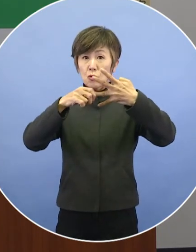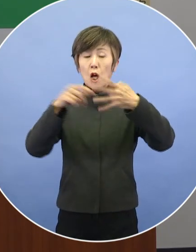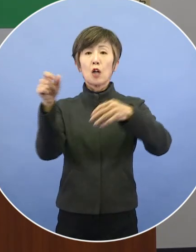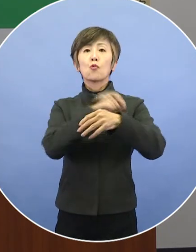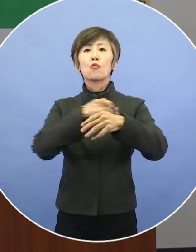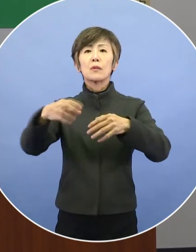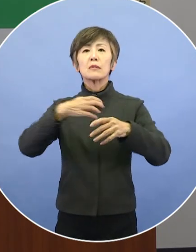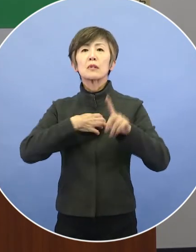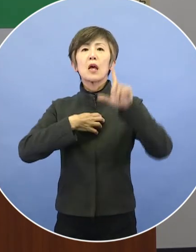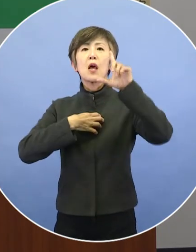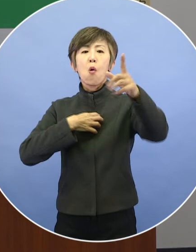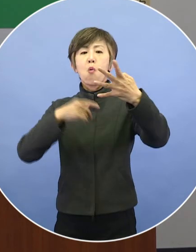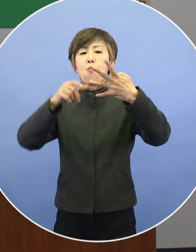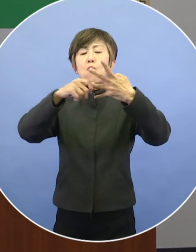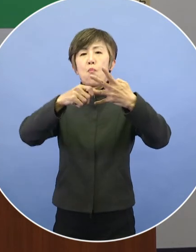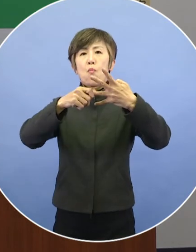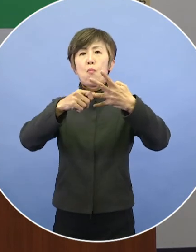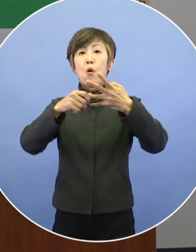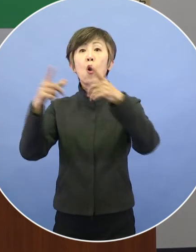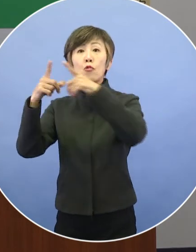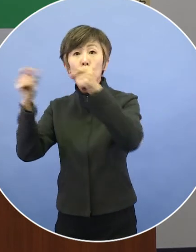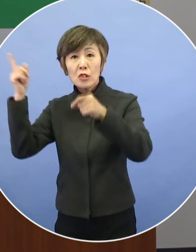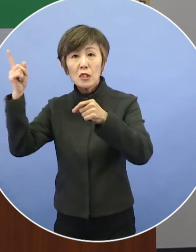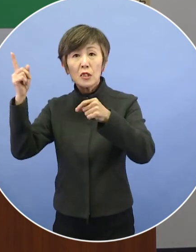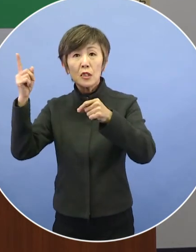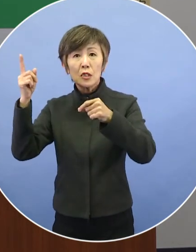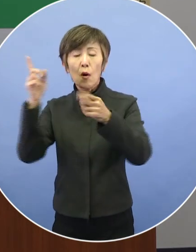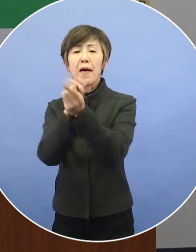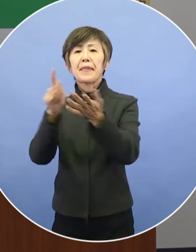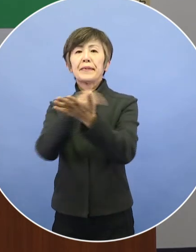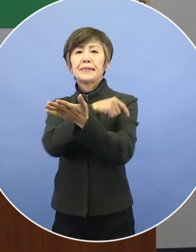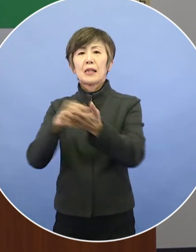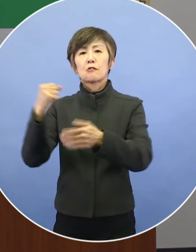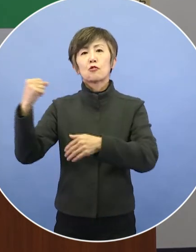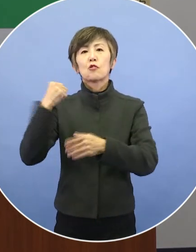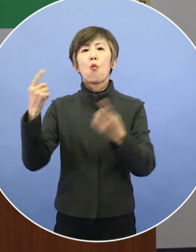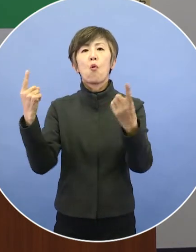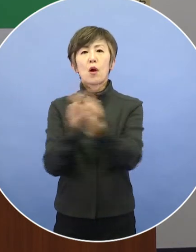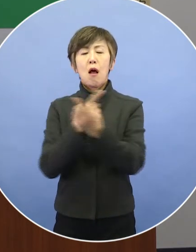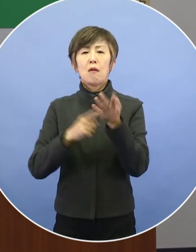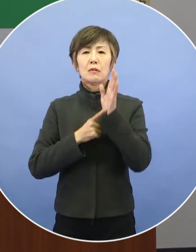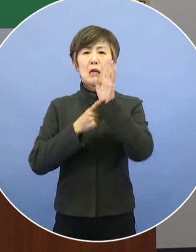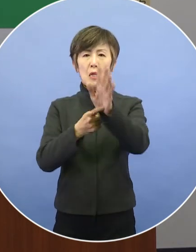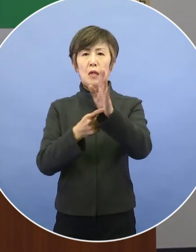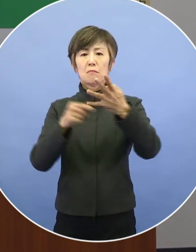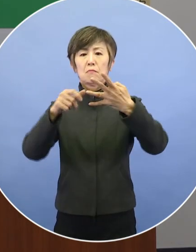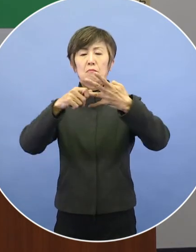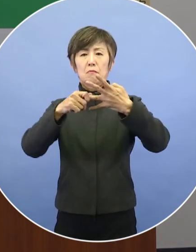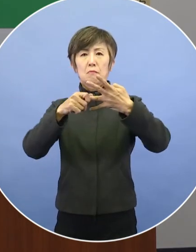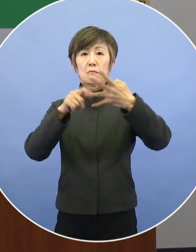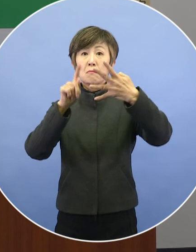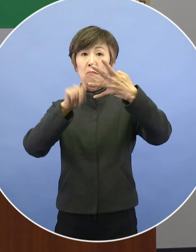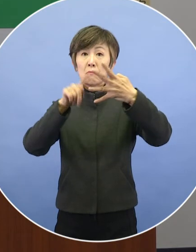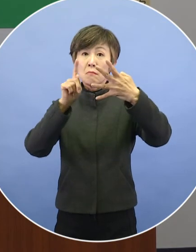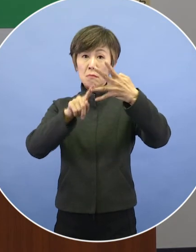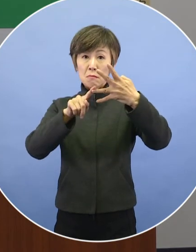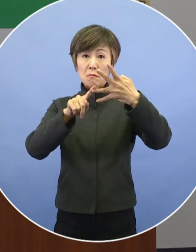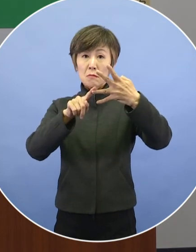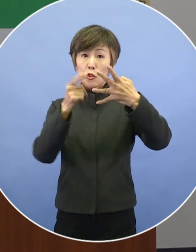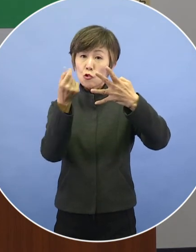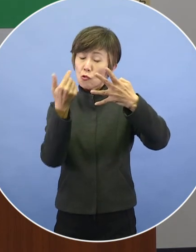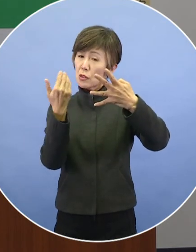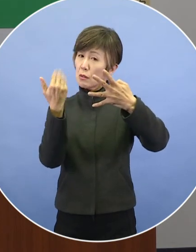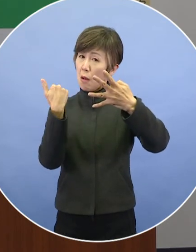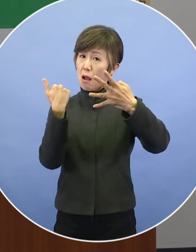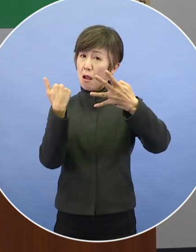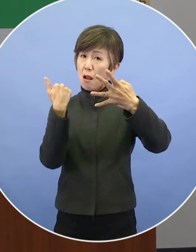3のところが特別警報となって国は対策強化宣言ということを言っております対策強化